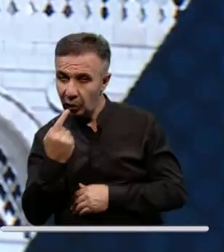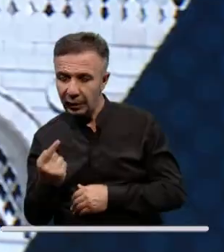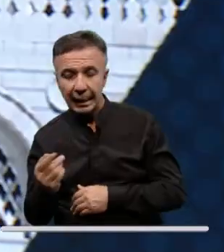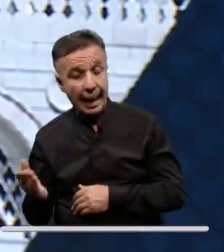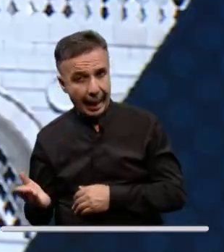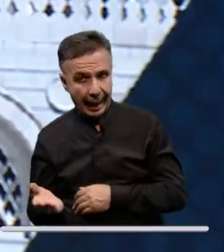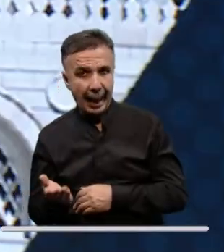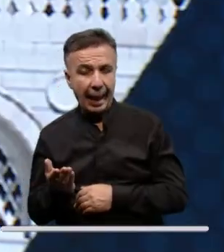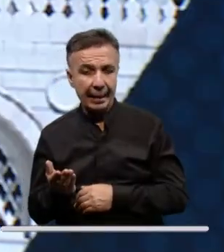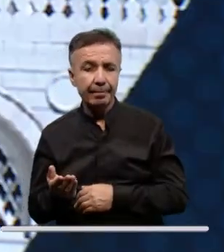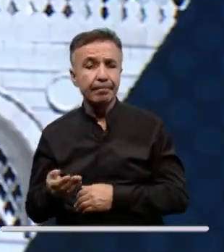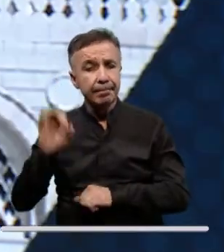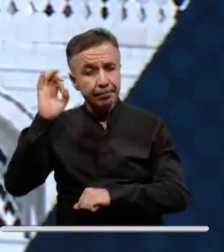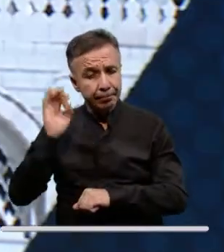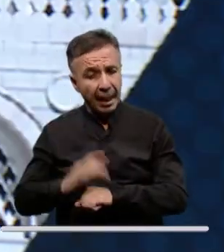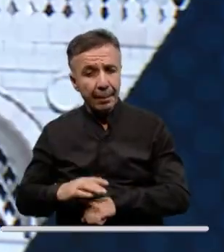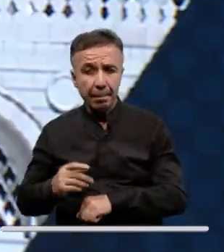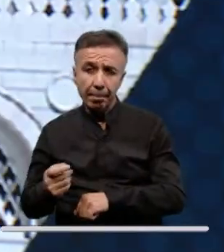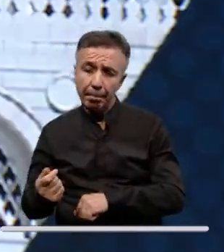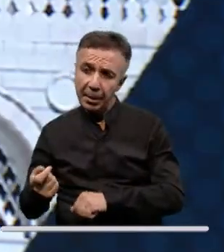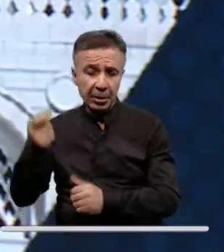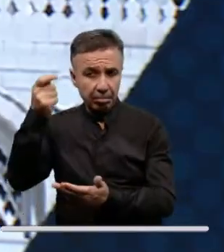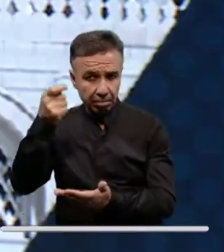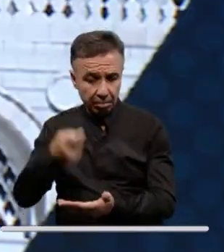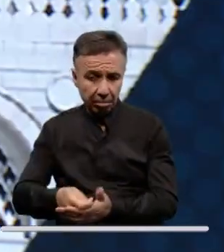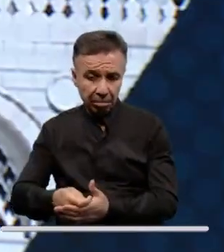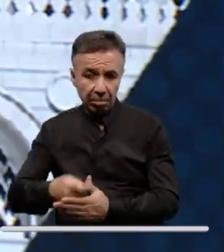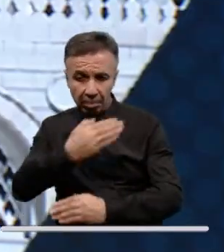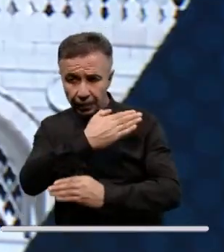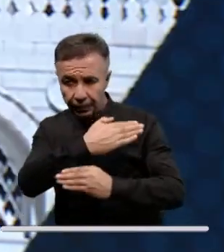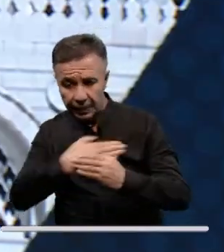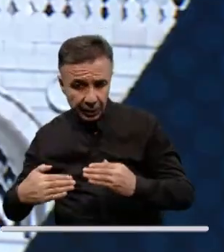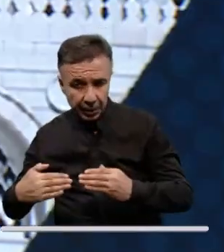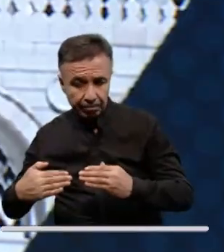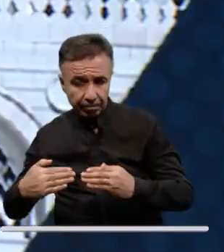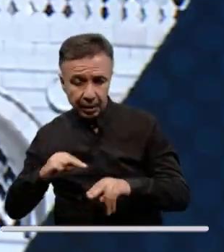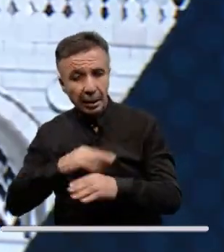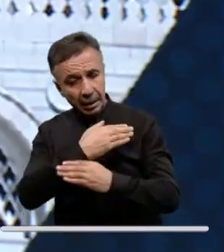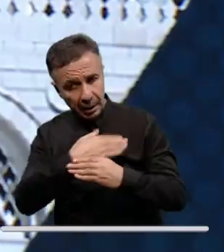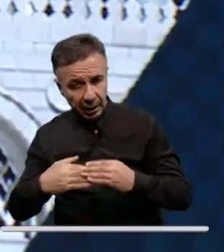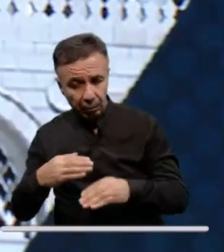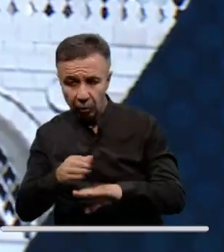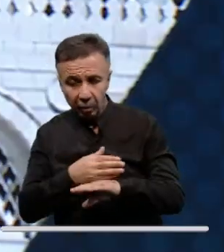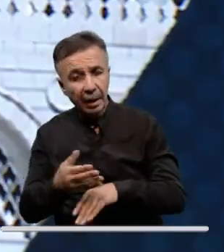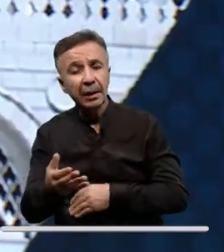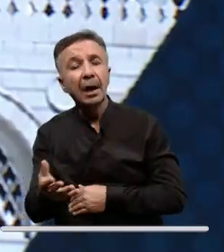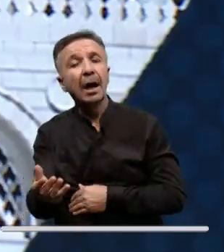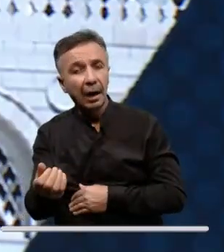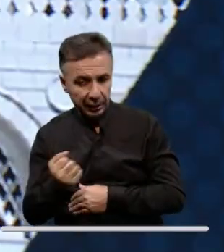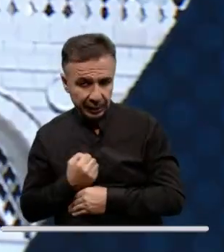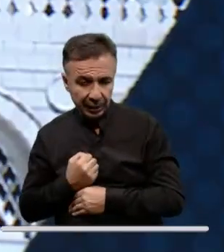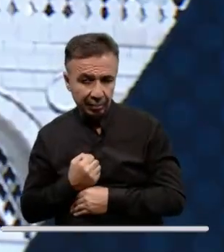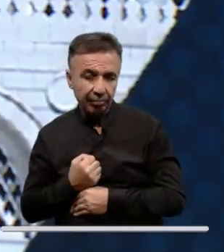eğer hemen peşin bir hani tek çekim diyor değil mi tek çekim Eğer bu malı satın alırsan